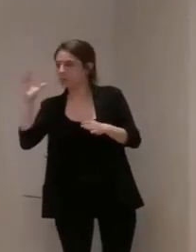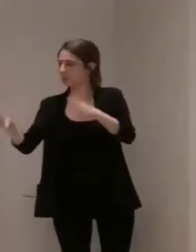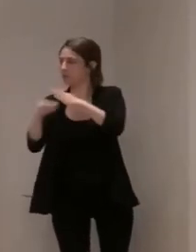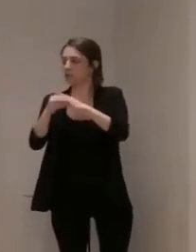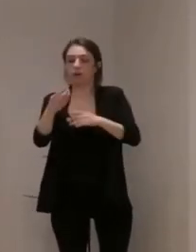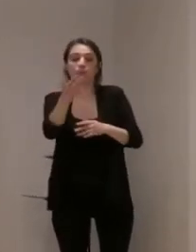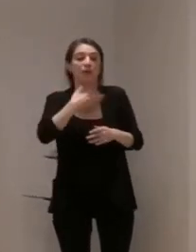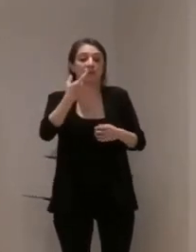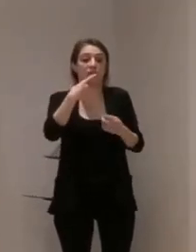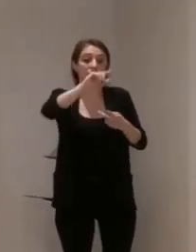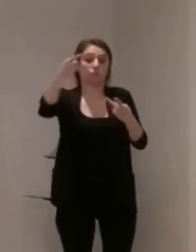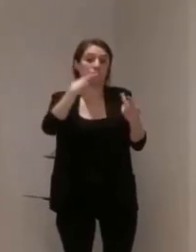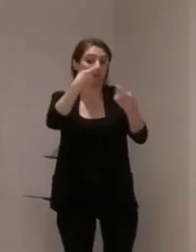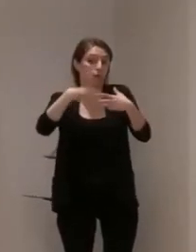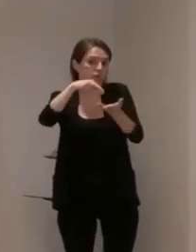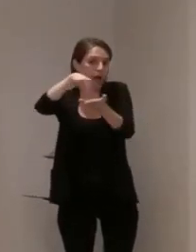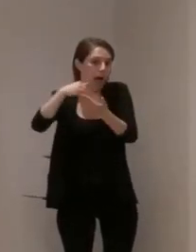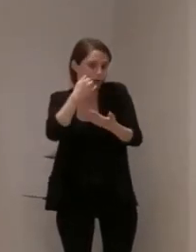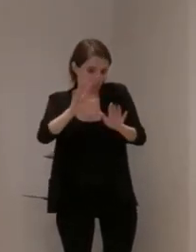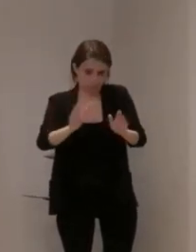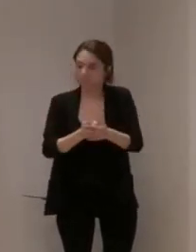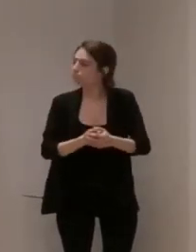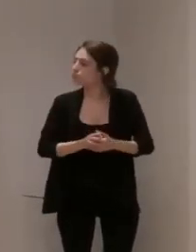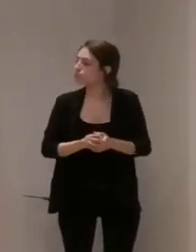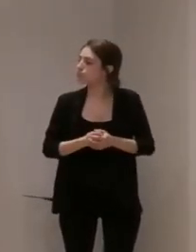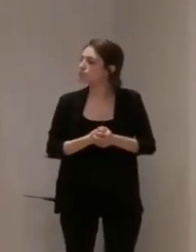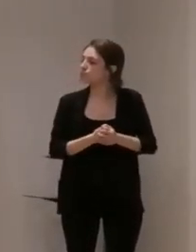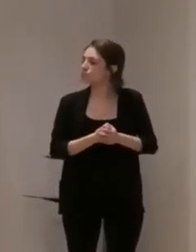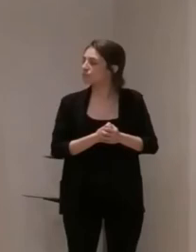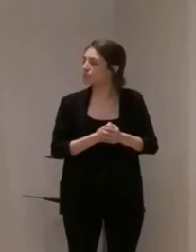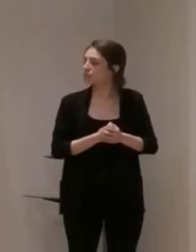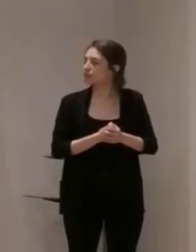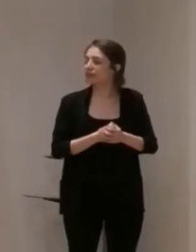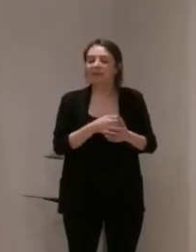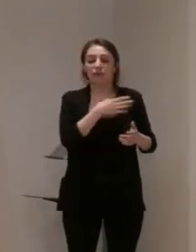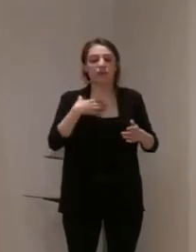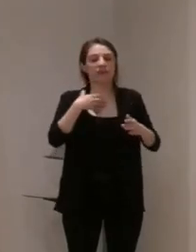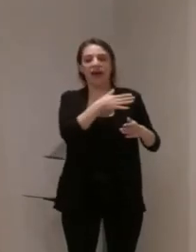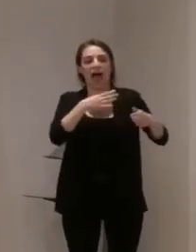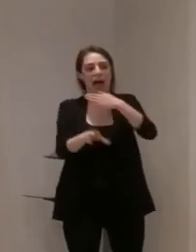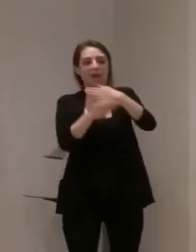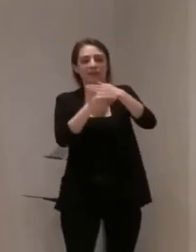després potser que hi hagi la pública també. No, jo anava dient perquè volia agafar fins, perquè em semblava que hi havia